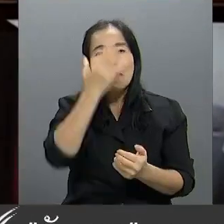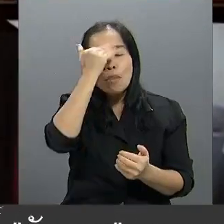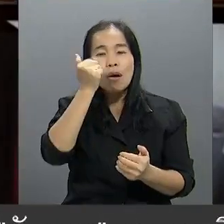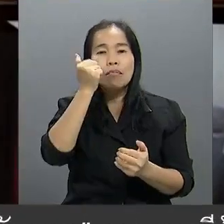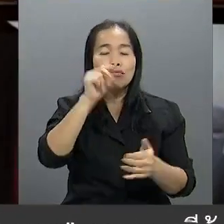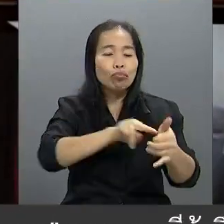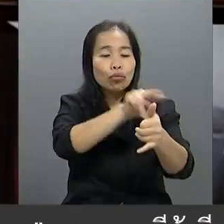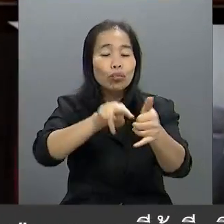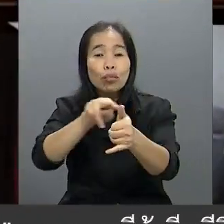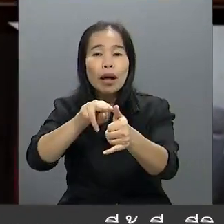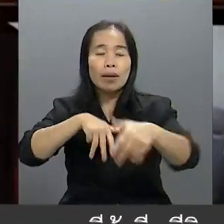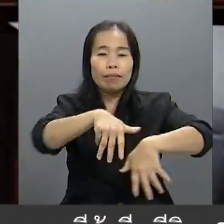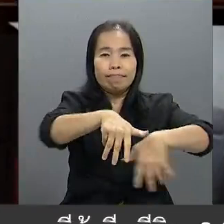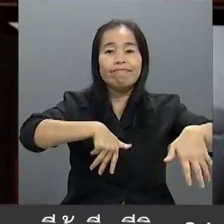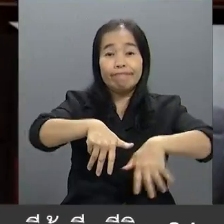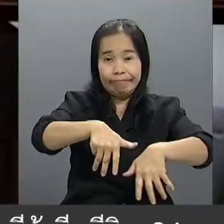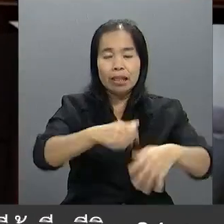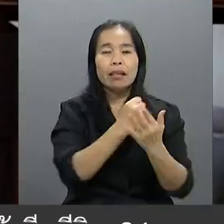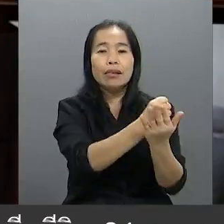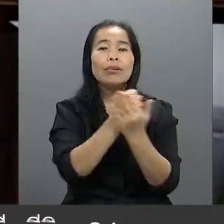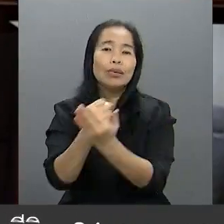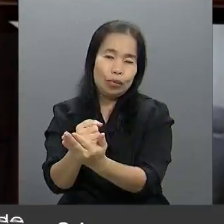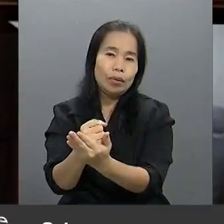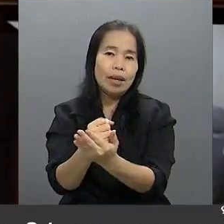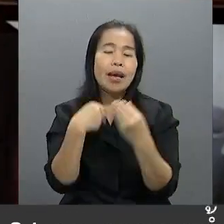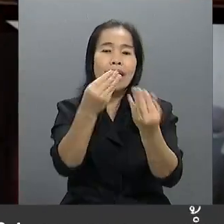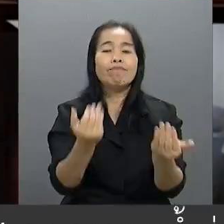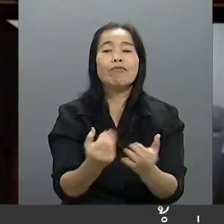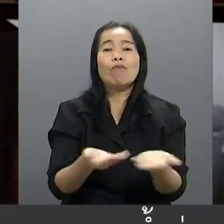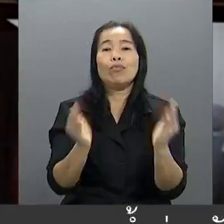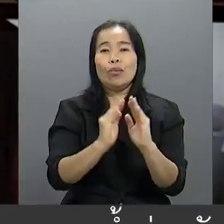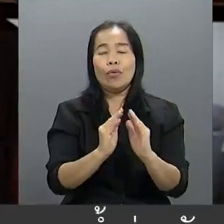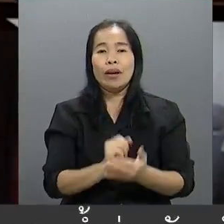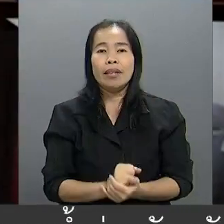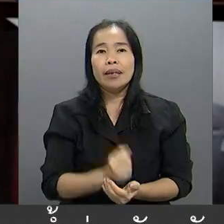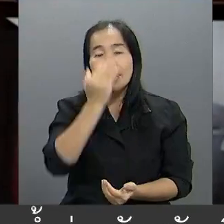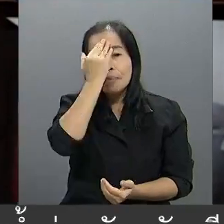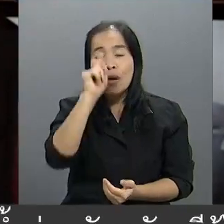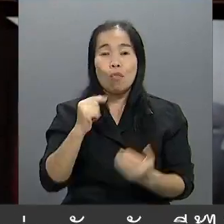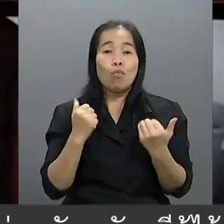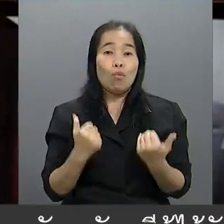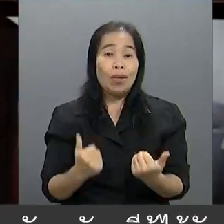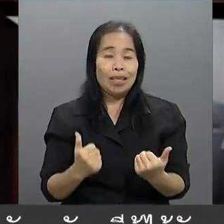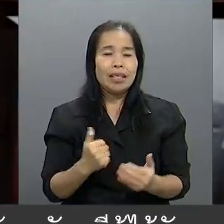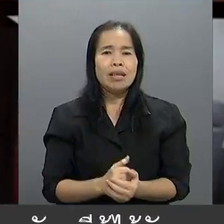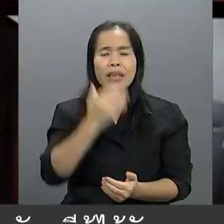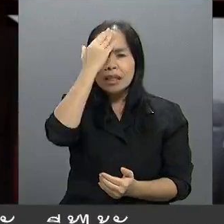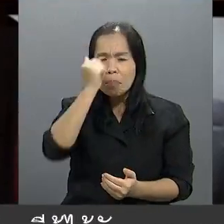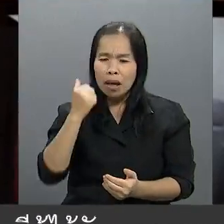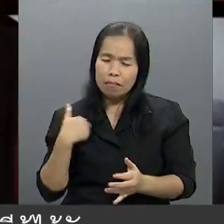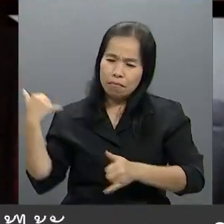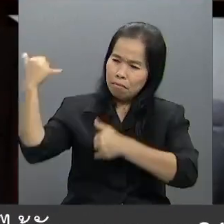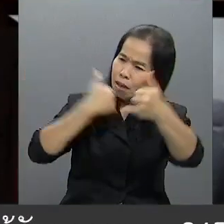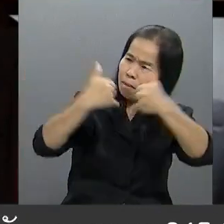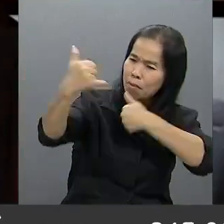ลือและก็สนับสนุนในการเรื่องของการวางแผนครอบครัวนะครับเนื่องจากวันนี้นะครับที่มาเนี่ยนะครับเนื่องในโอกาส